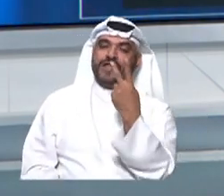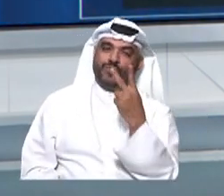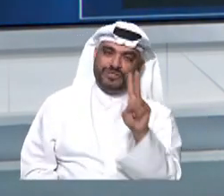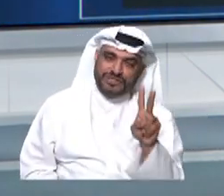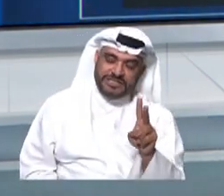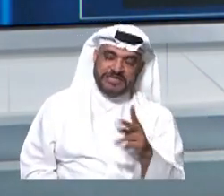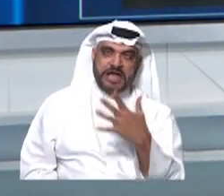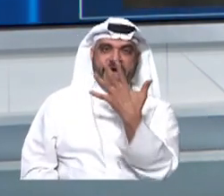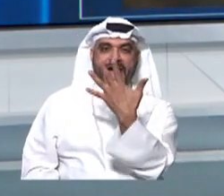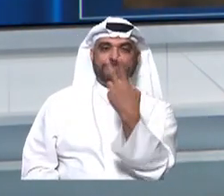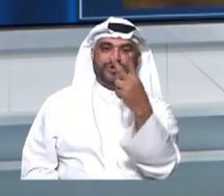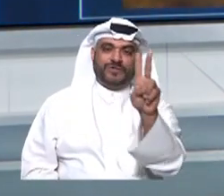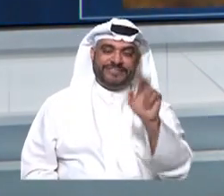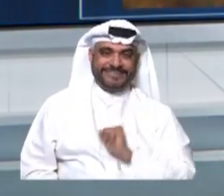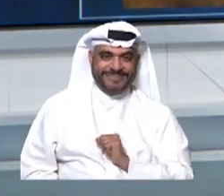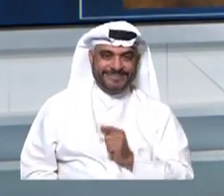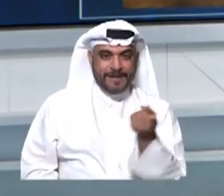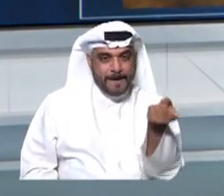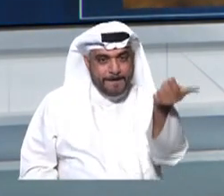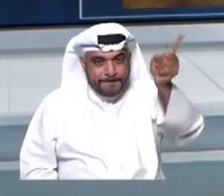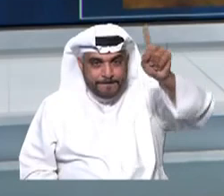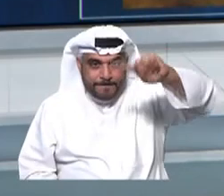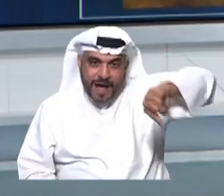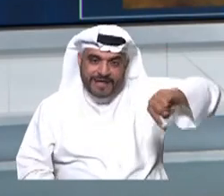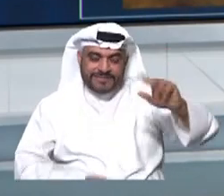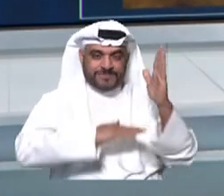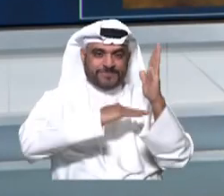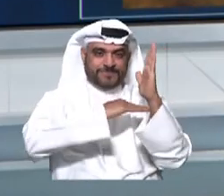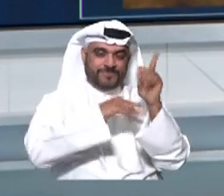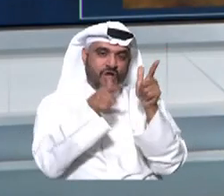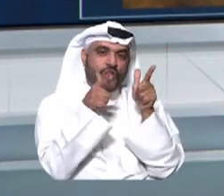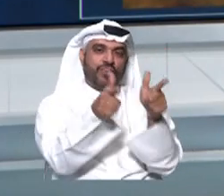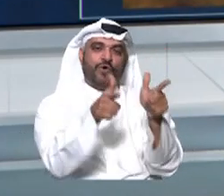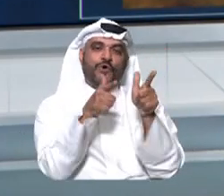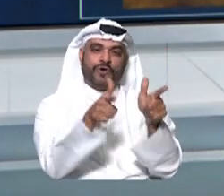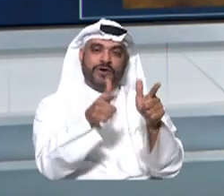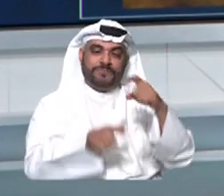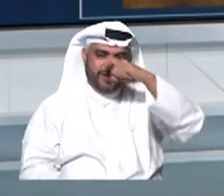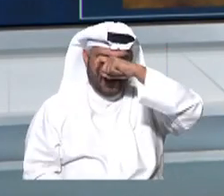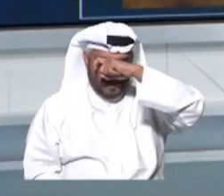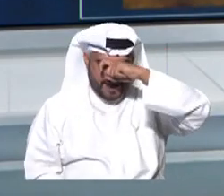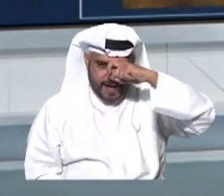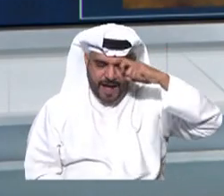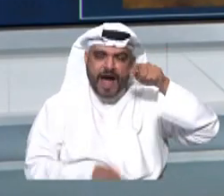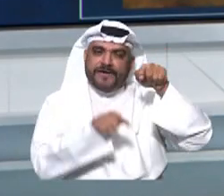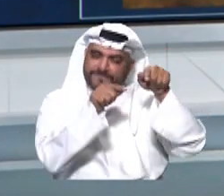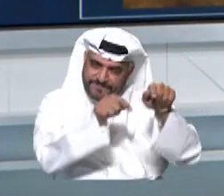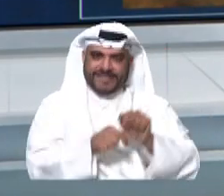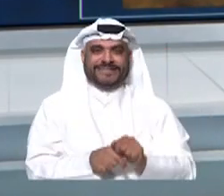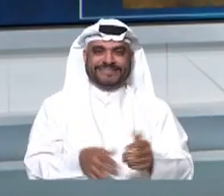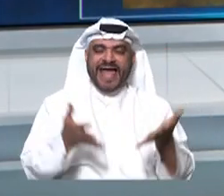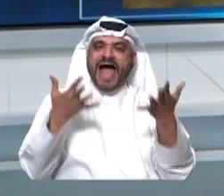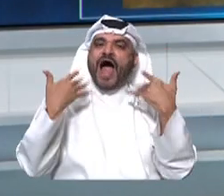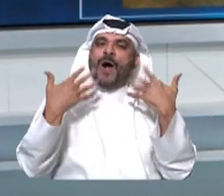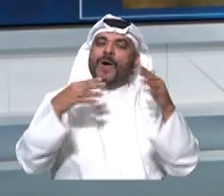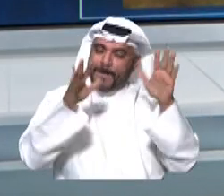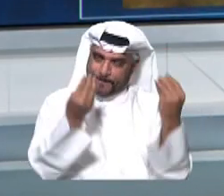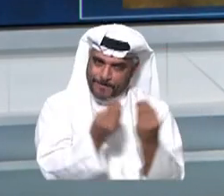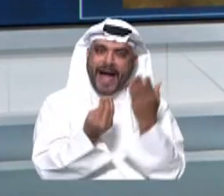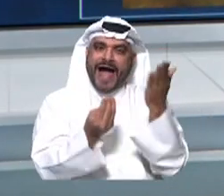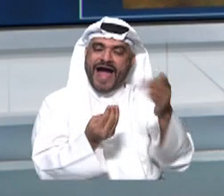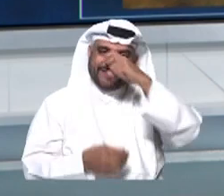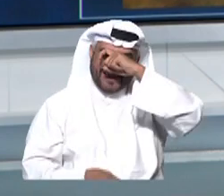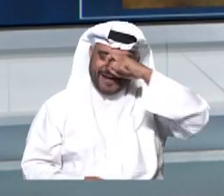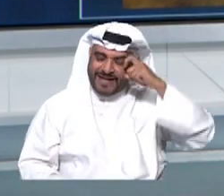إلى 25 درجة مئوية. في مساء الغد أجوانا تميل للحرارة وأيضا متوقع نشاط في الرياح الشمالية إلى شمالية شرقية